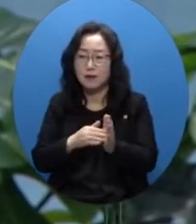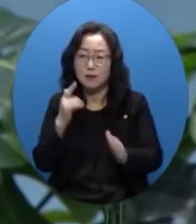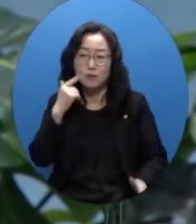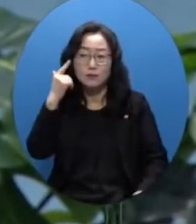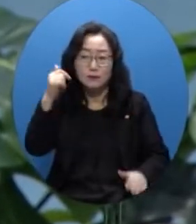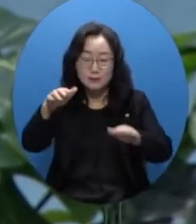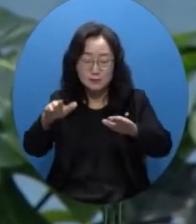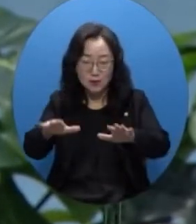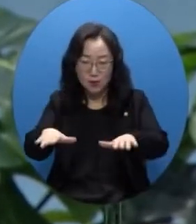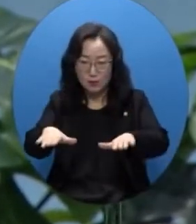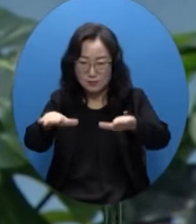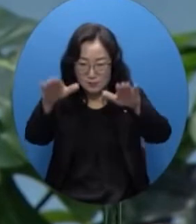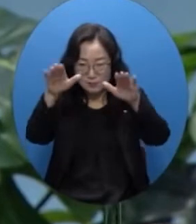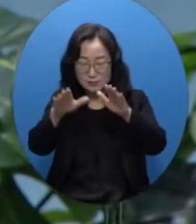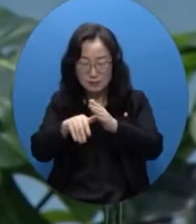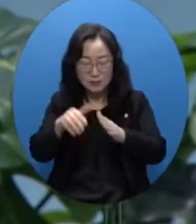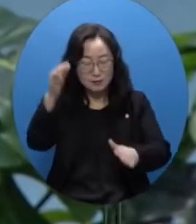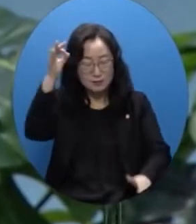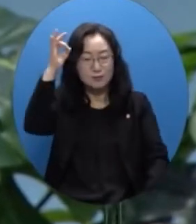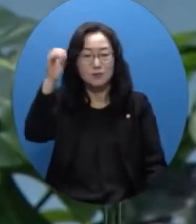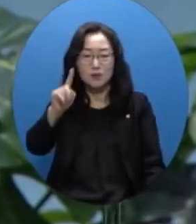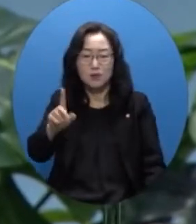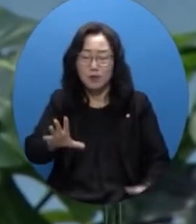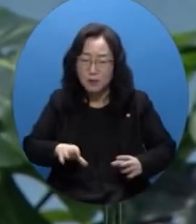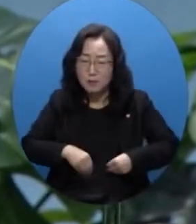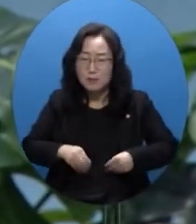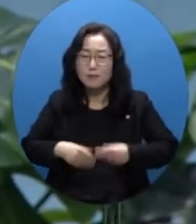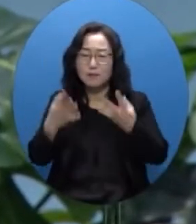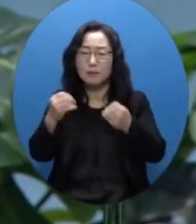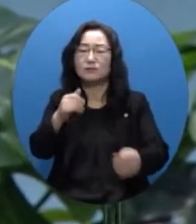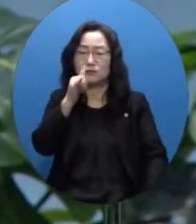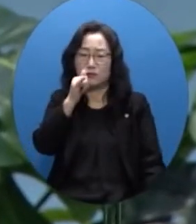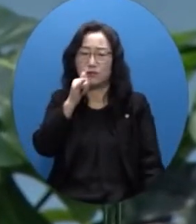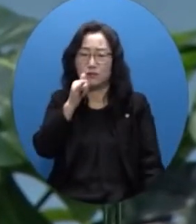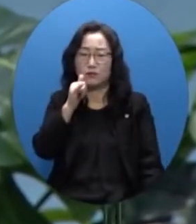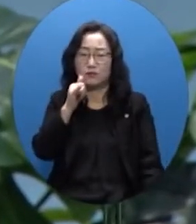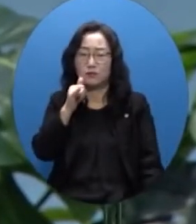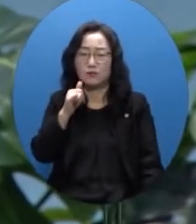기억이 나는데 그리고 밥 굶는 사람이 하도 많아서